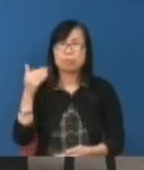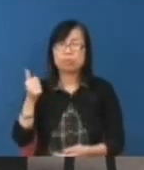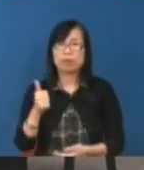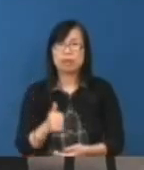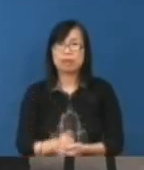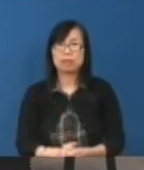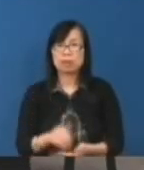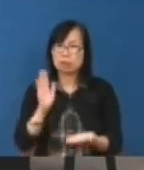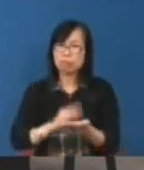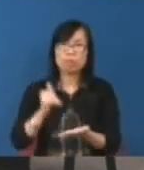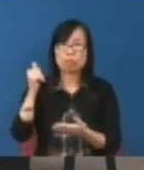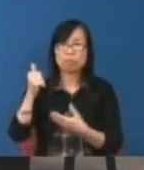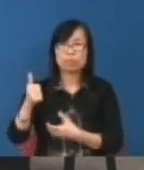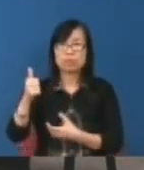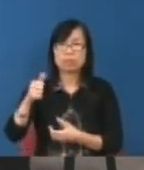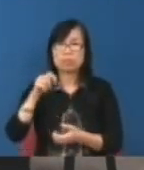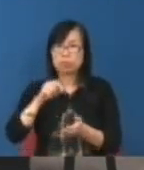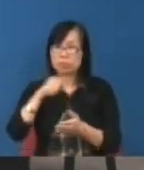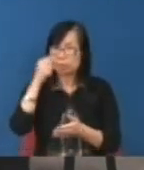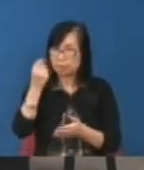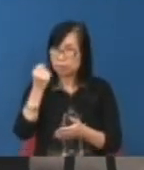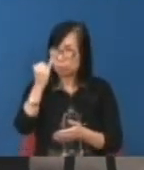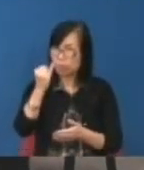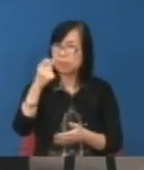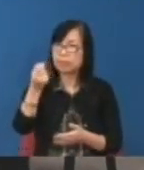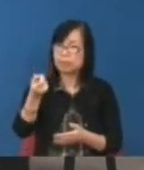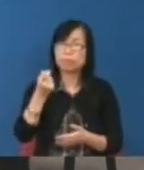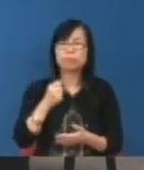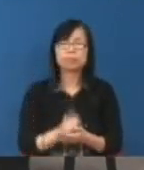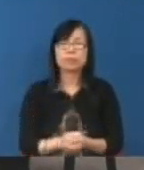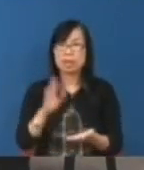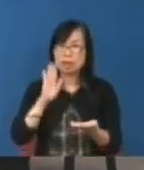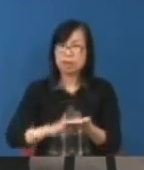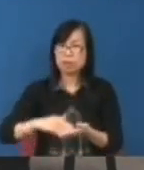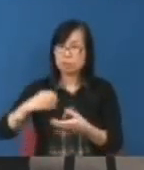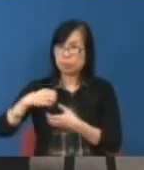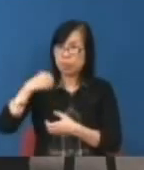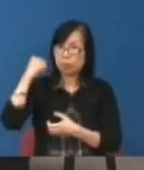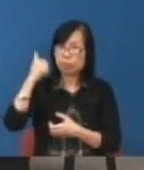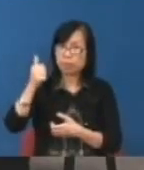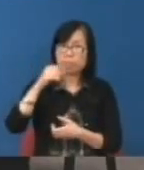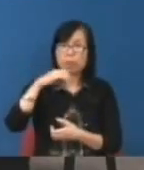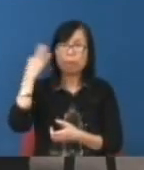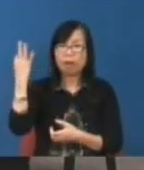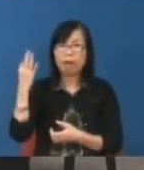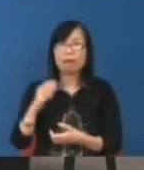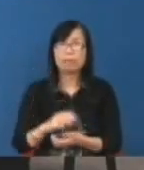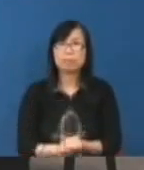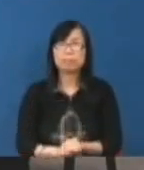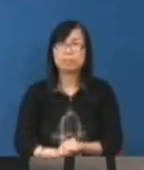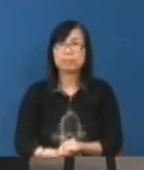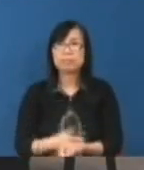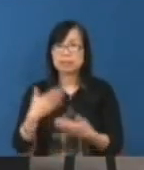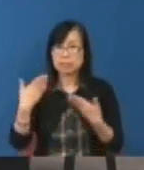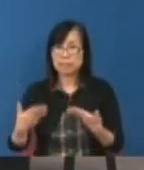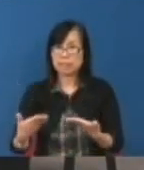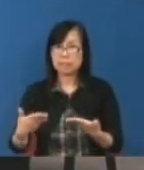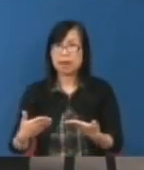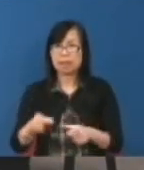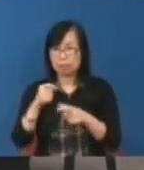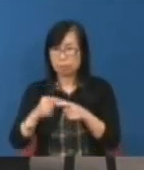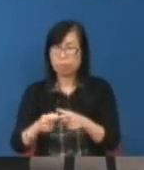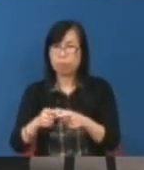有份好揾命工，以為我寧願關注個仔讀書都唔理佢做特首嘅話，就當冇事。 嗱，好簡單，咁